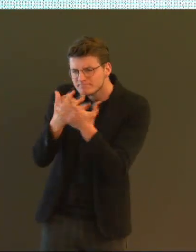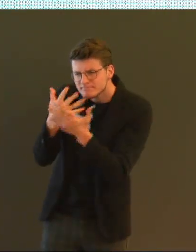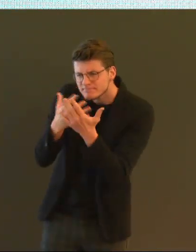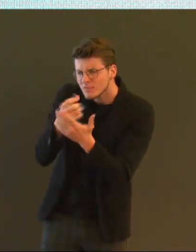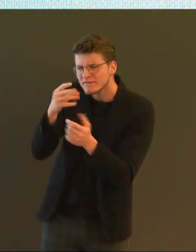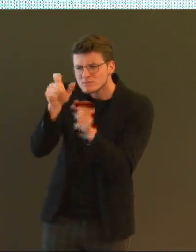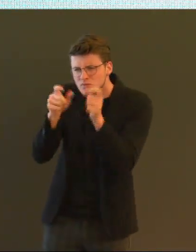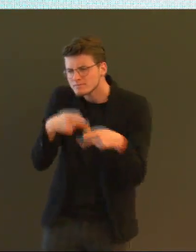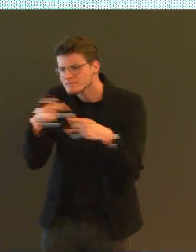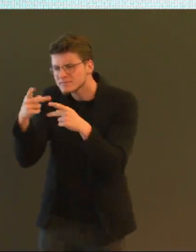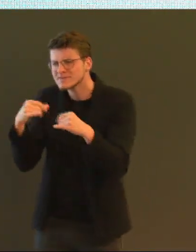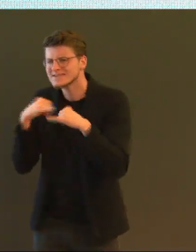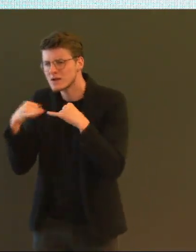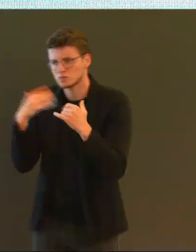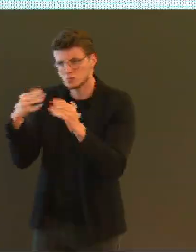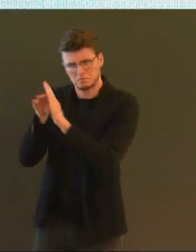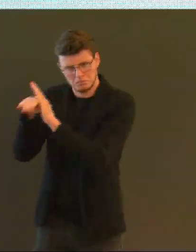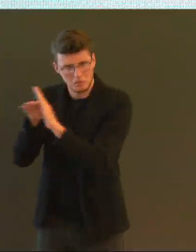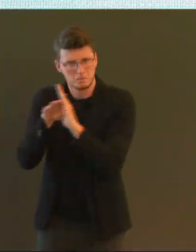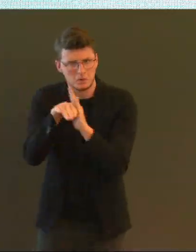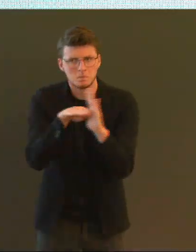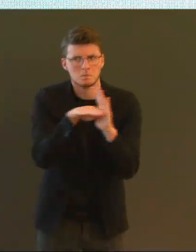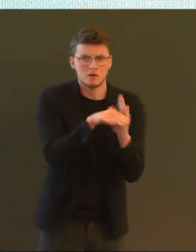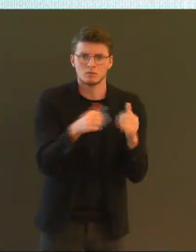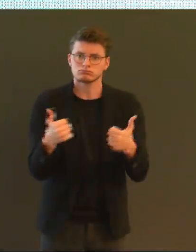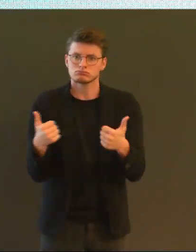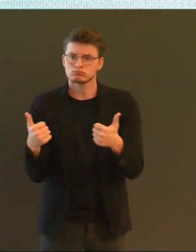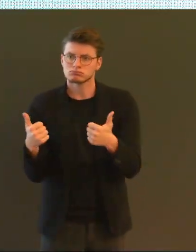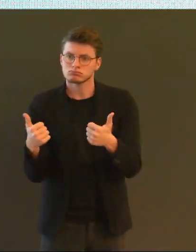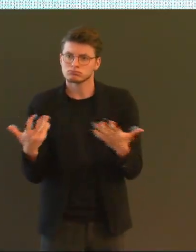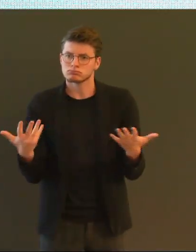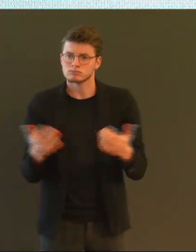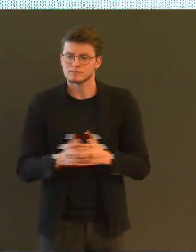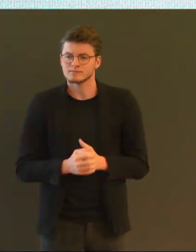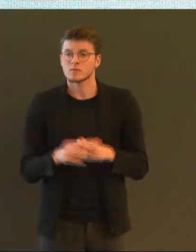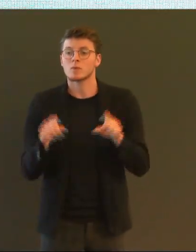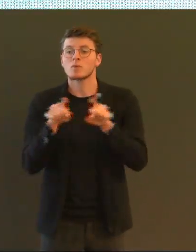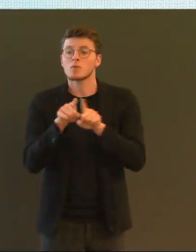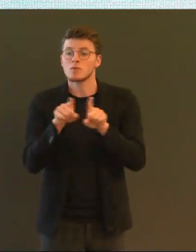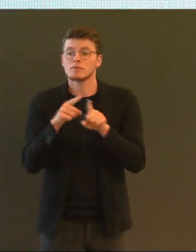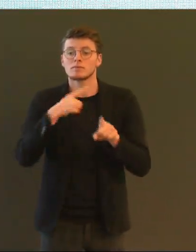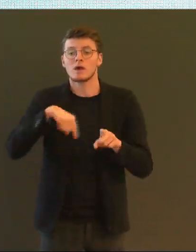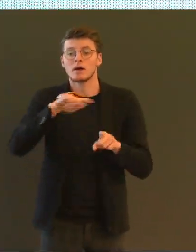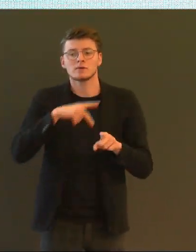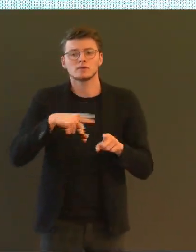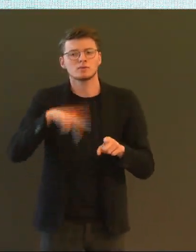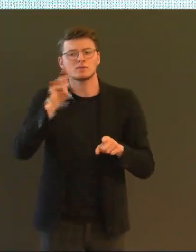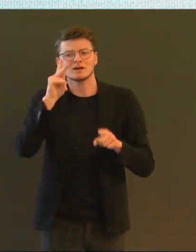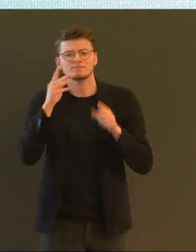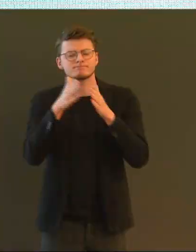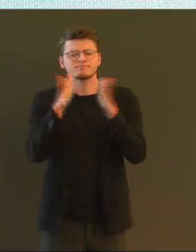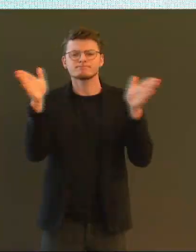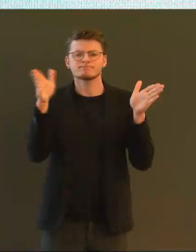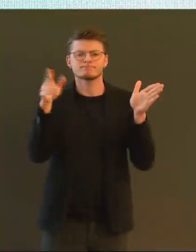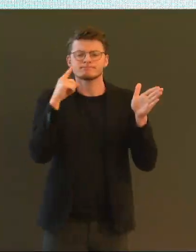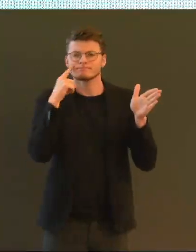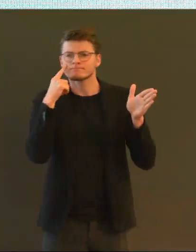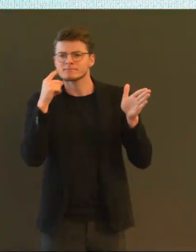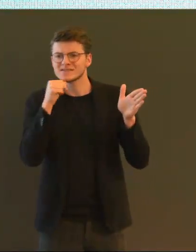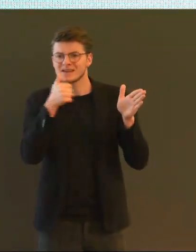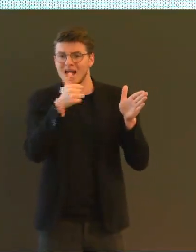goed. Het is ook zo dat we veel ruimer kijken dan enkel het aantal hospitalisaties, want dat is een